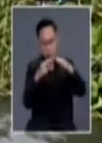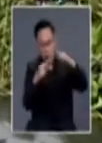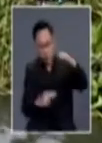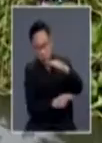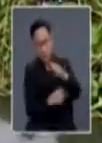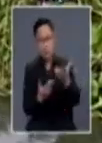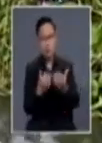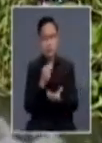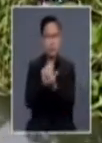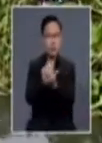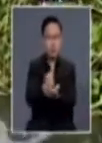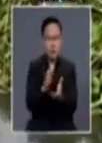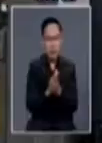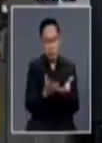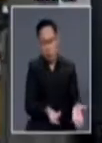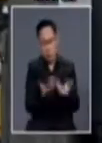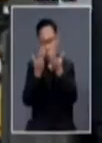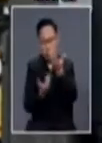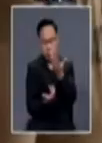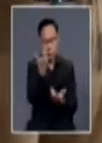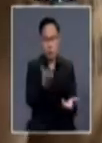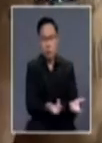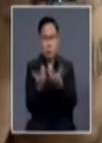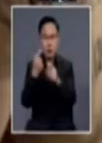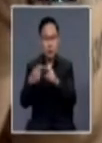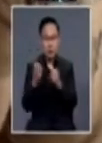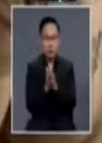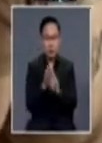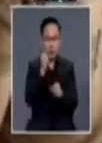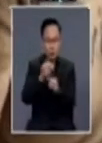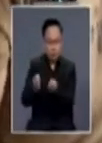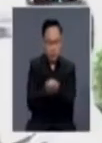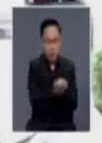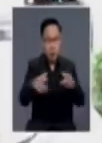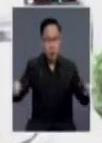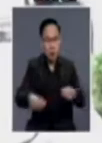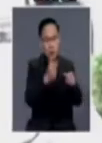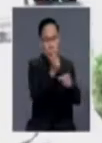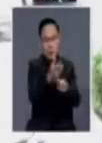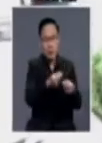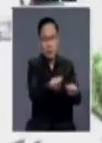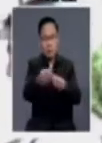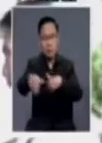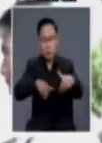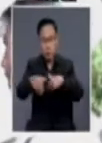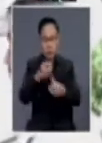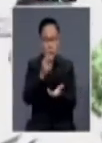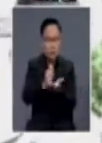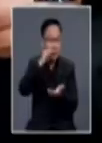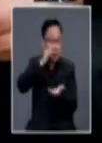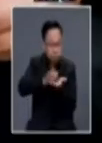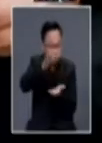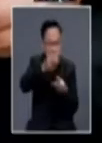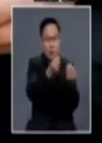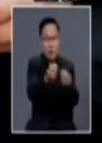กีดขวางทางระบายน้ำรวมทั้งประกอบอาหารและผลิตน้ำสะอาดแจกจ่ายให้กับผู้ประสบภัยในการดำรงชีวิตตลอดจนนำ